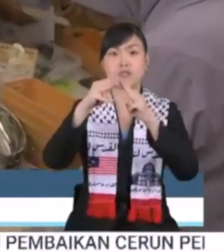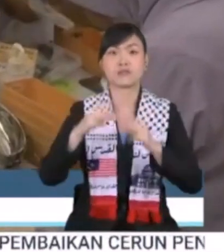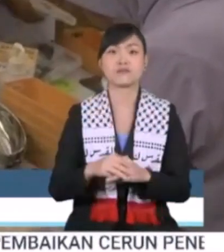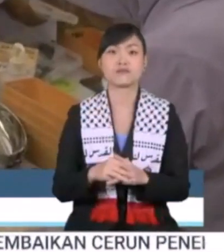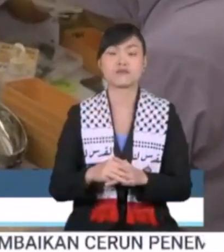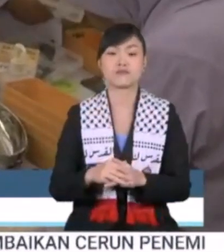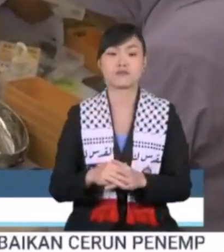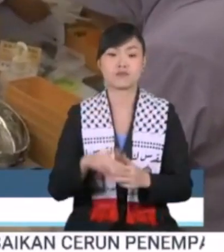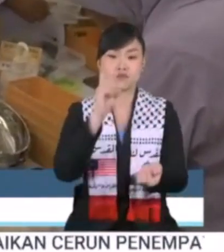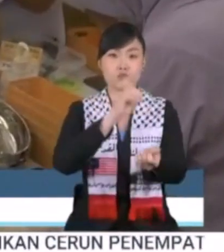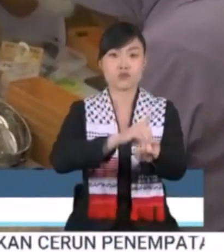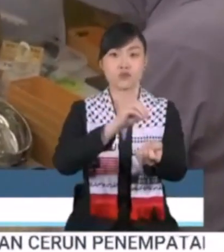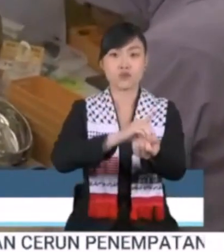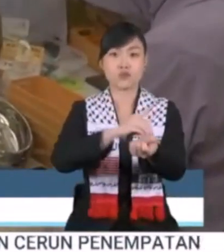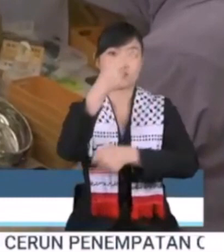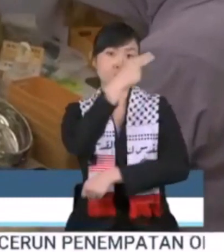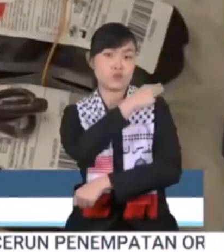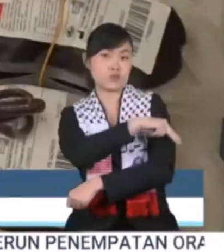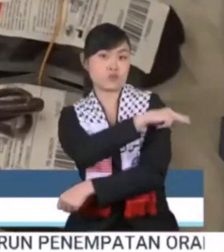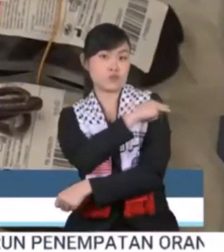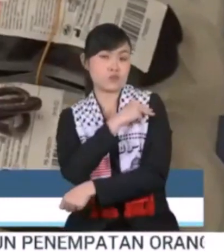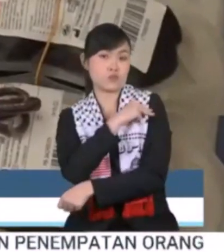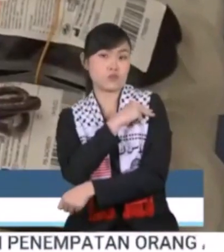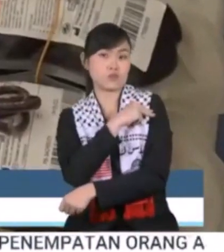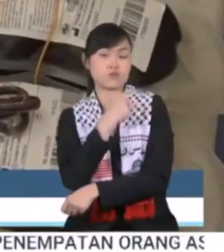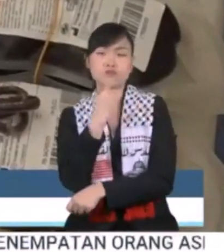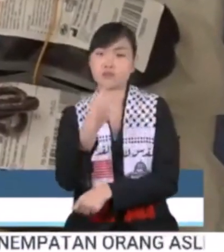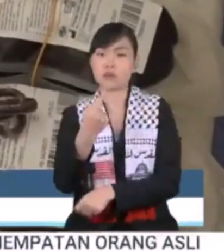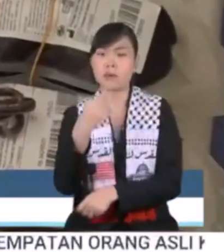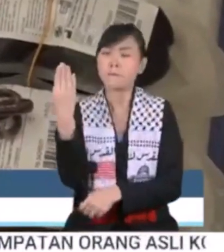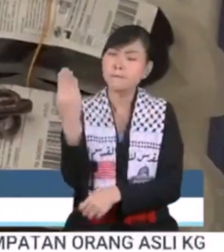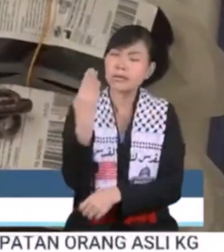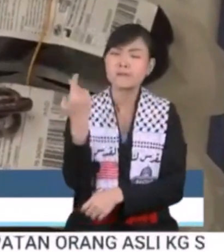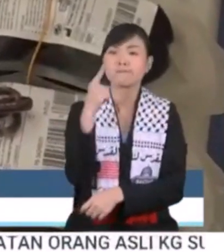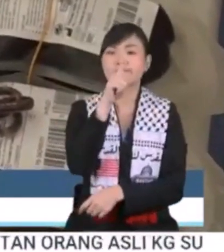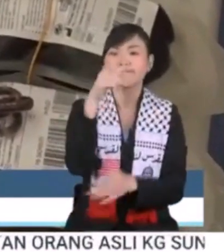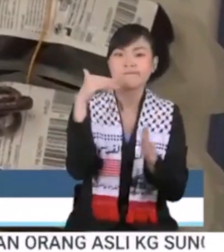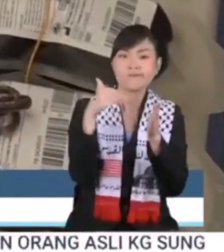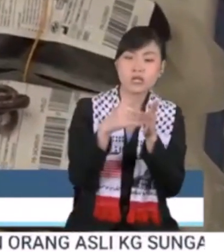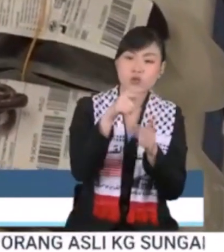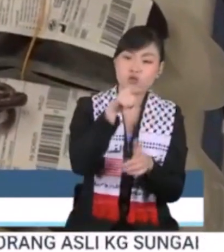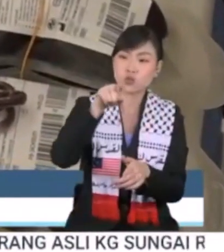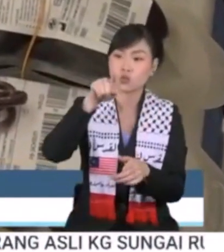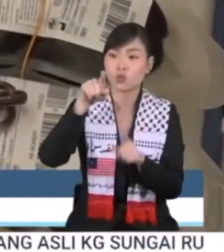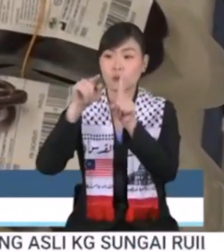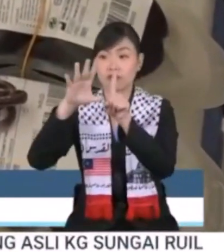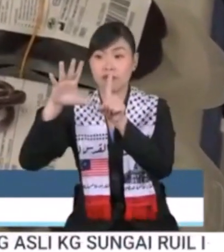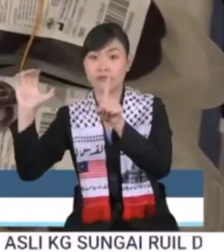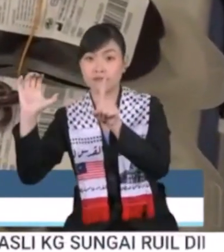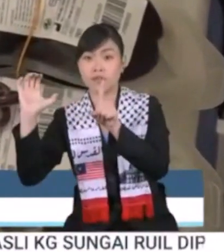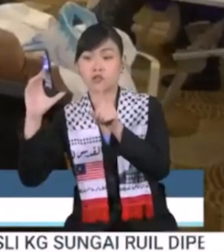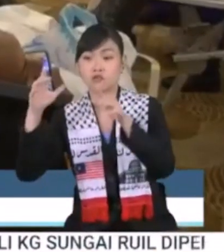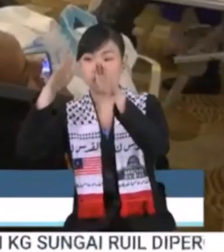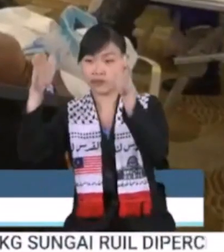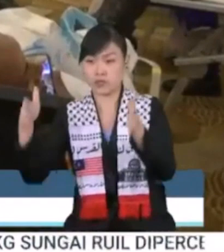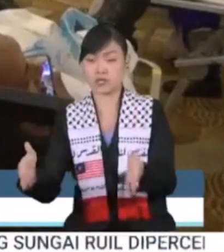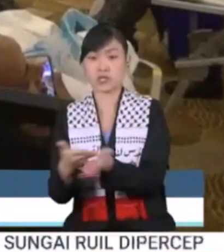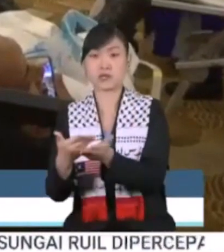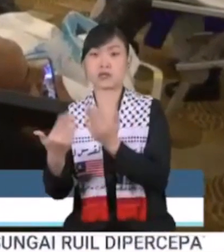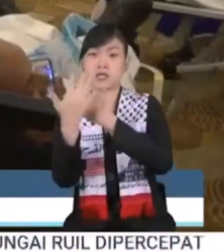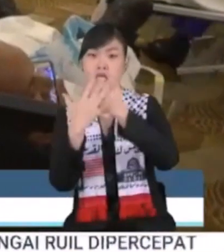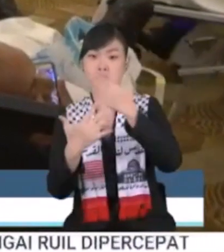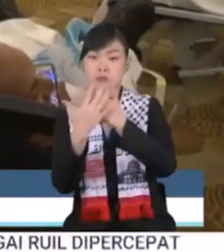Pakar Perubatan Transfusi HSNZ Dr. Roslina Remli berkata kebiasaannya 1,000 hingga 1,500 beg darah diterima setiap